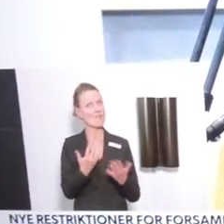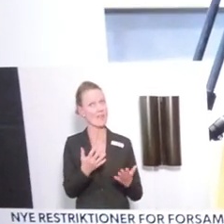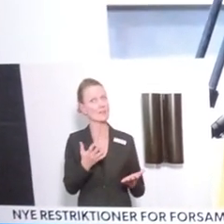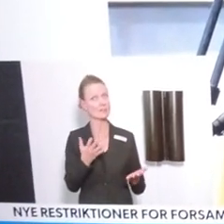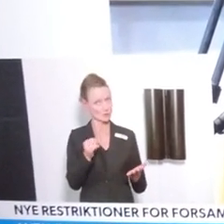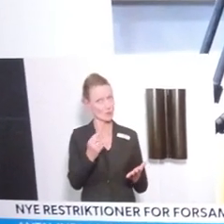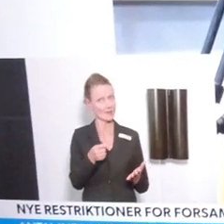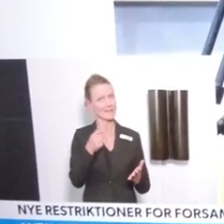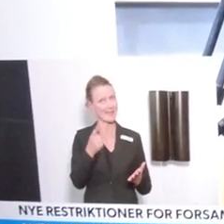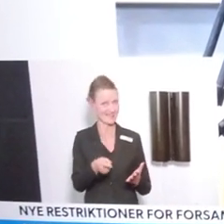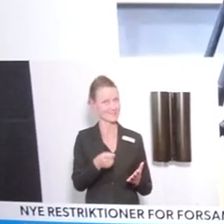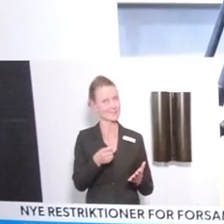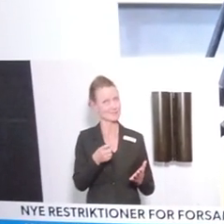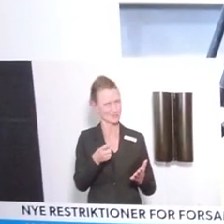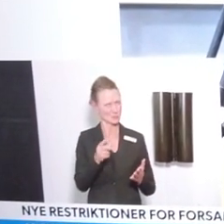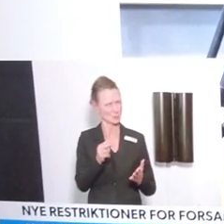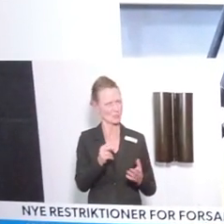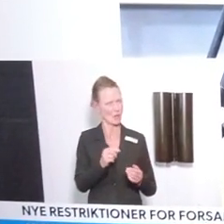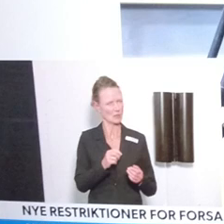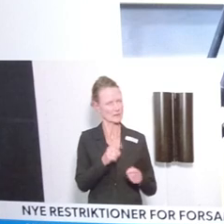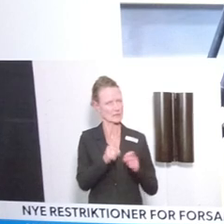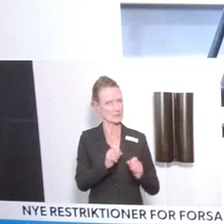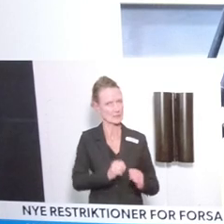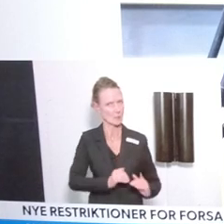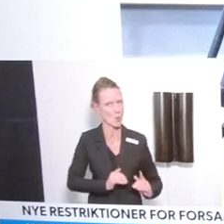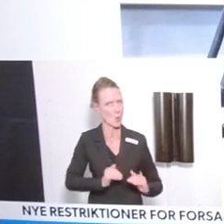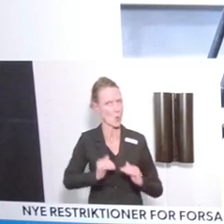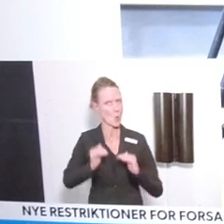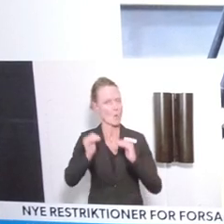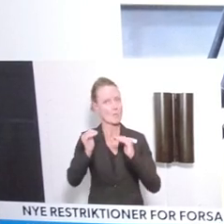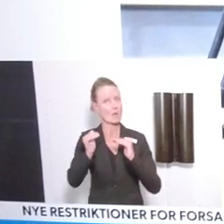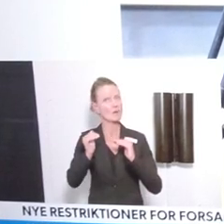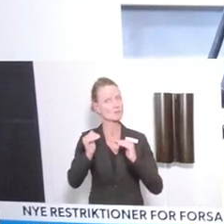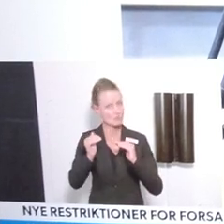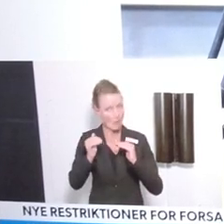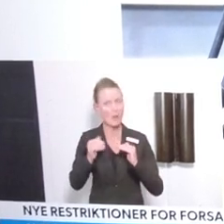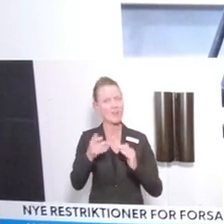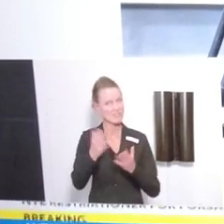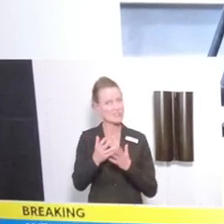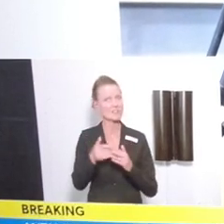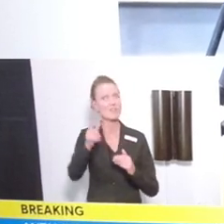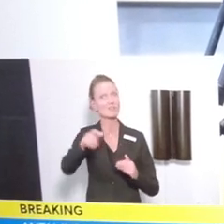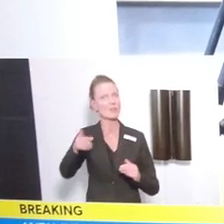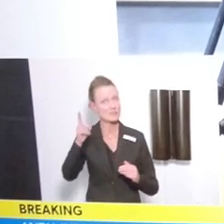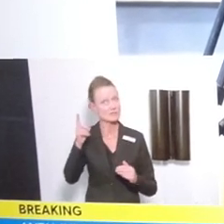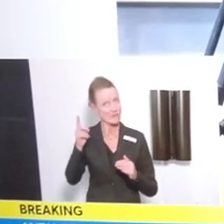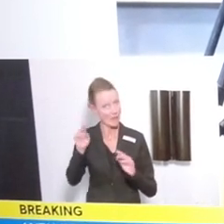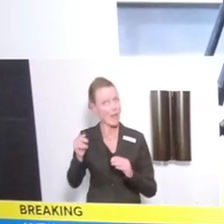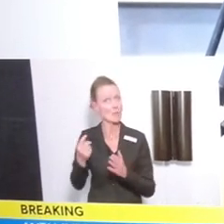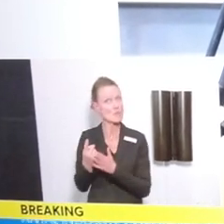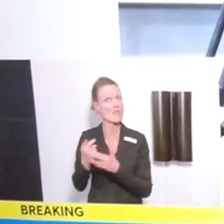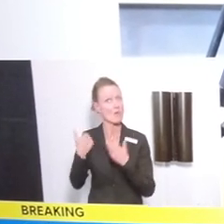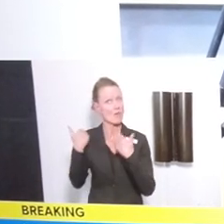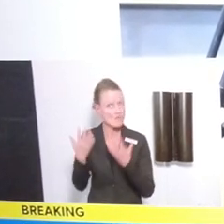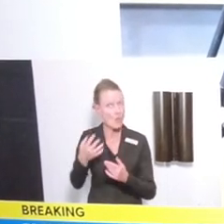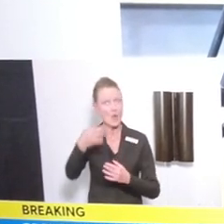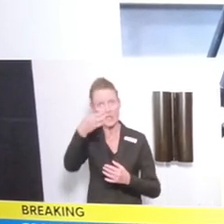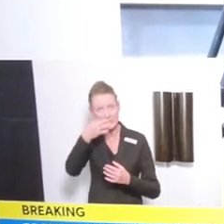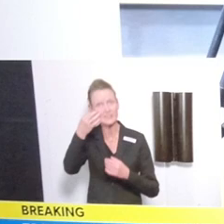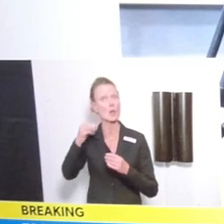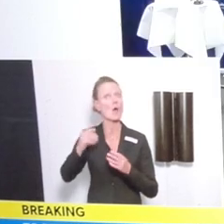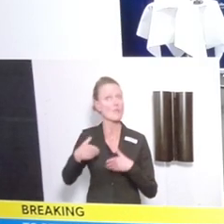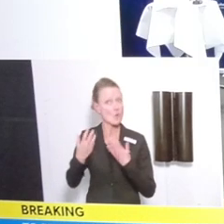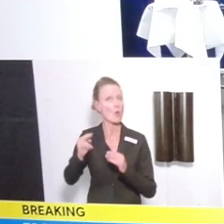her smitteopblussen, at folk så rent faktisk kan blive testet og kan blive testet hurtigt og få et hurtigt svar?